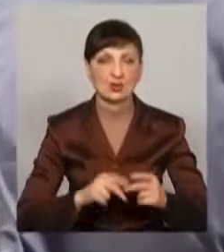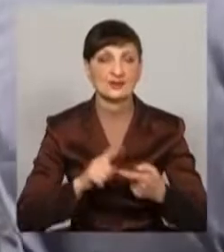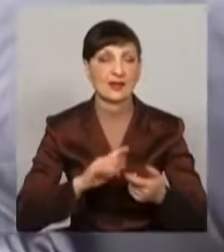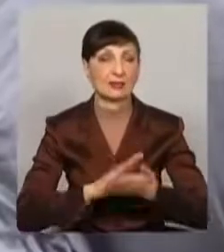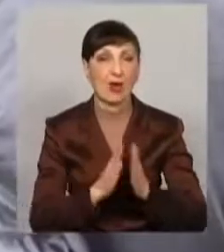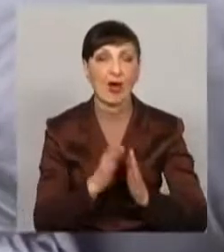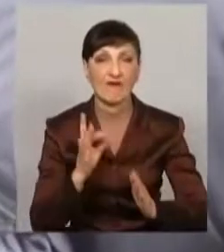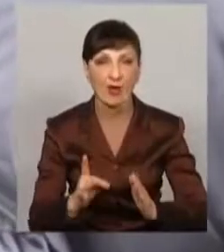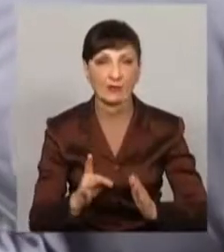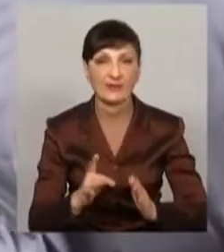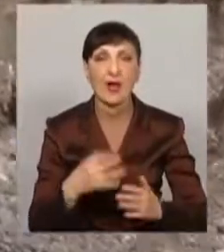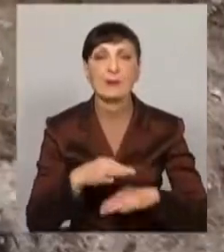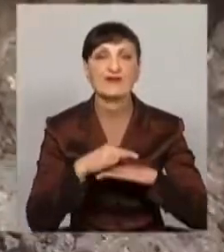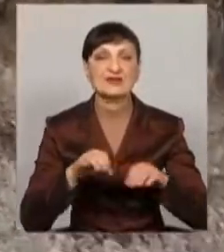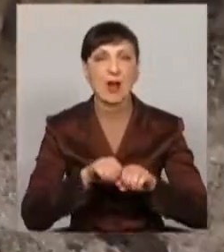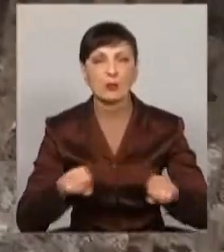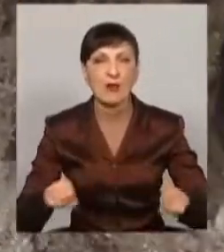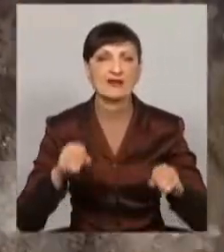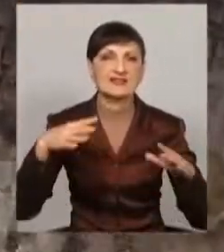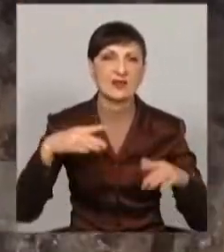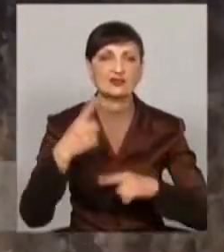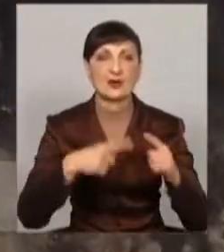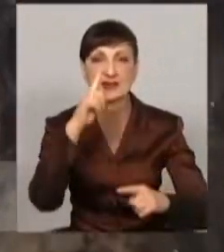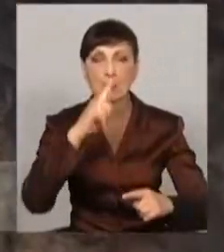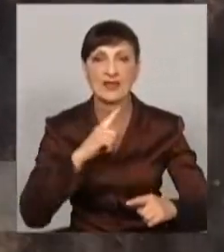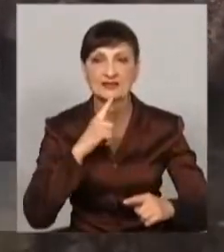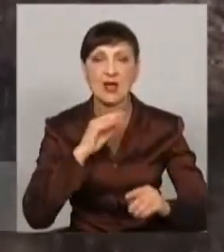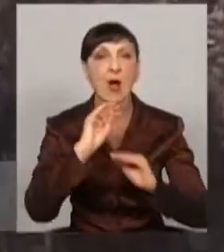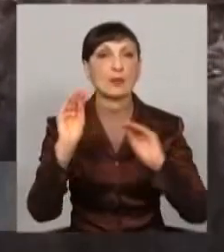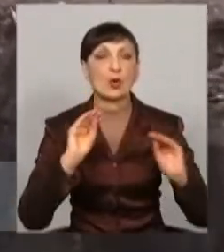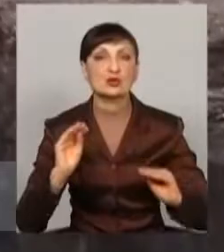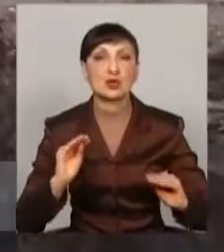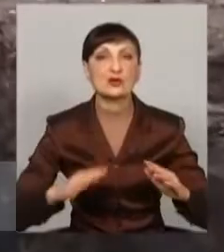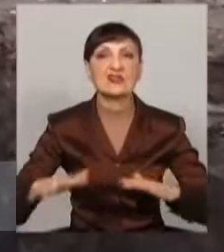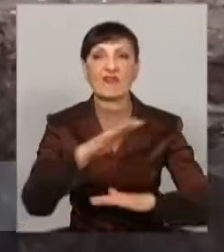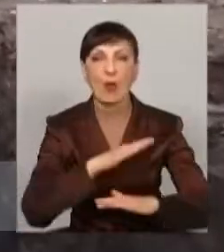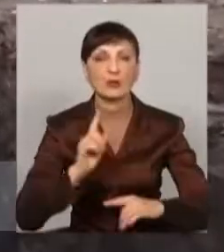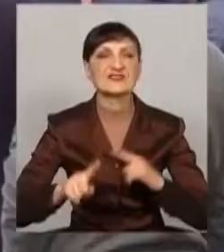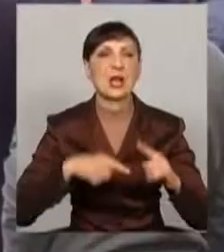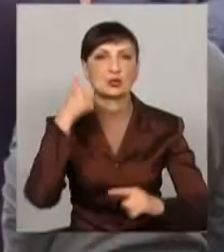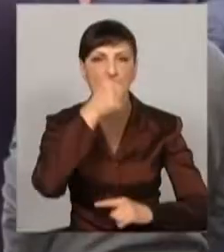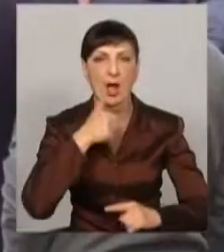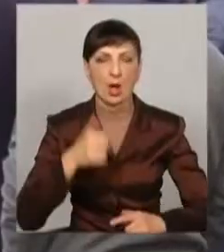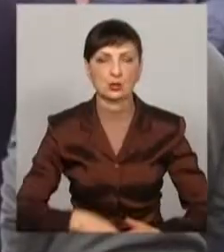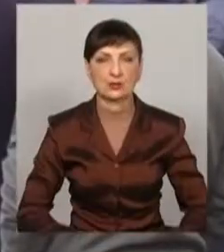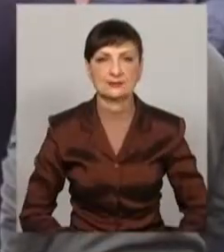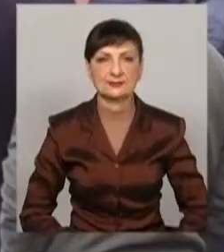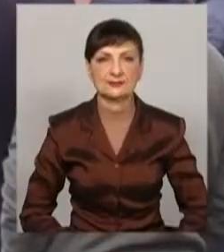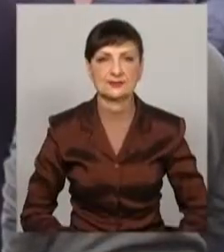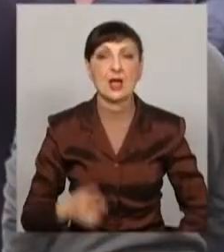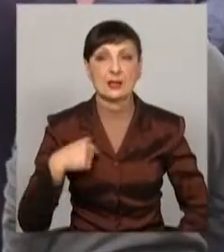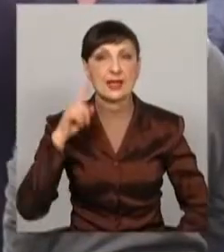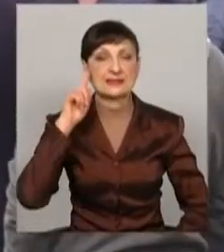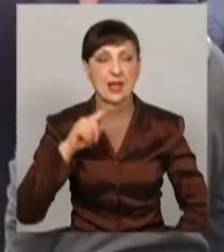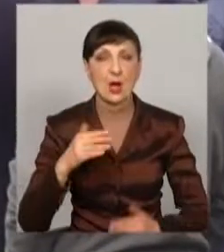договорным обязательствам, провести коммуникации должны через месяц. А благоустройством двора займутся в следующем году. Насколько мне известно,